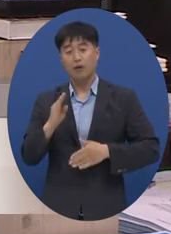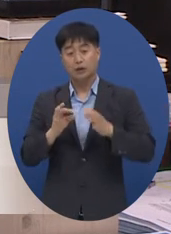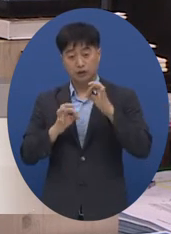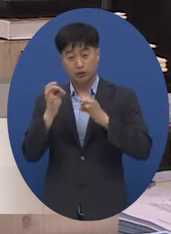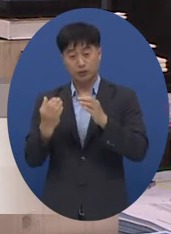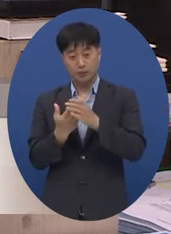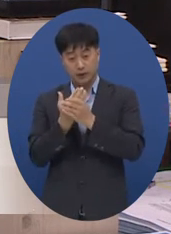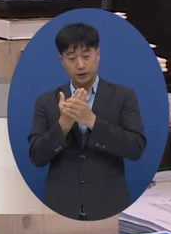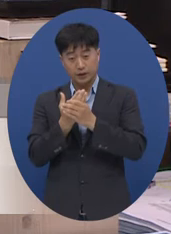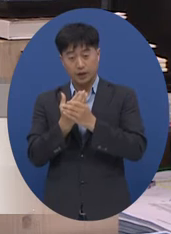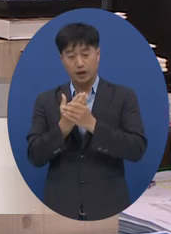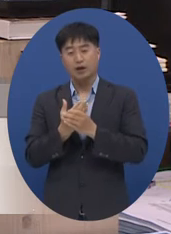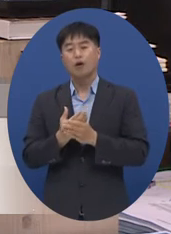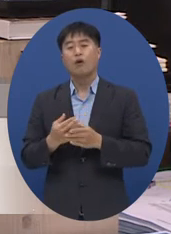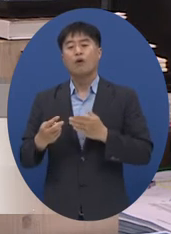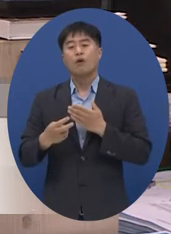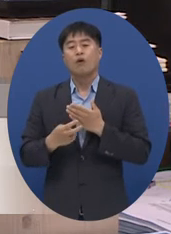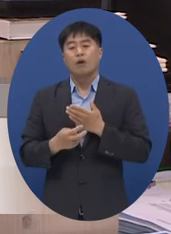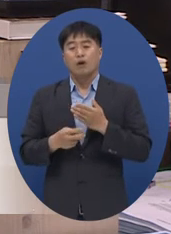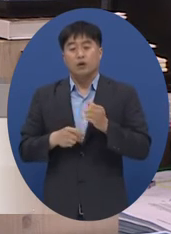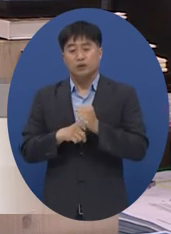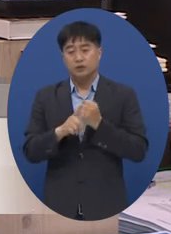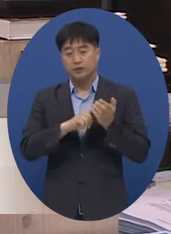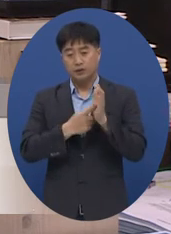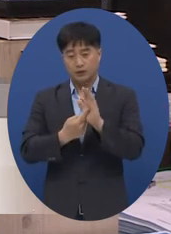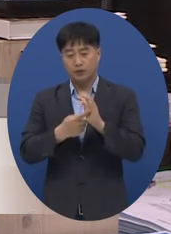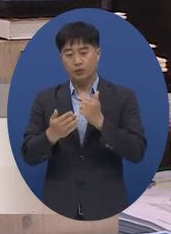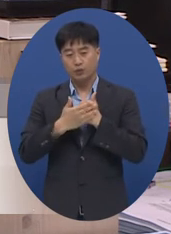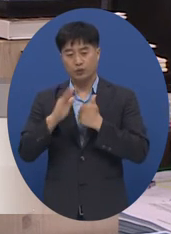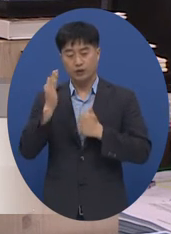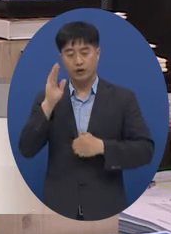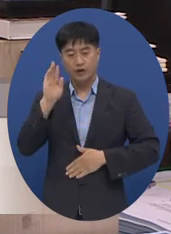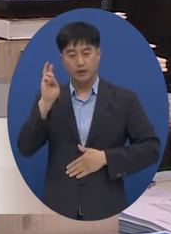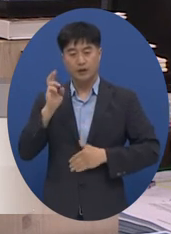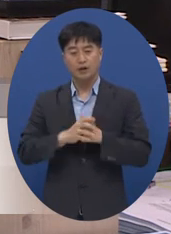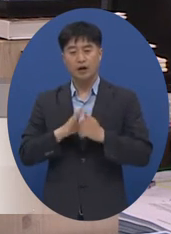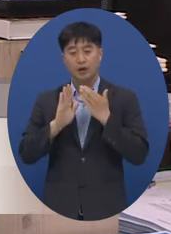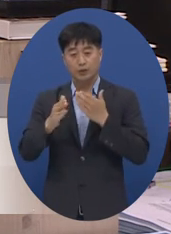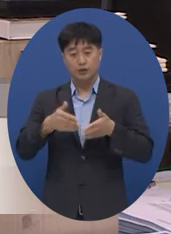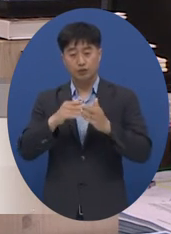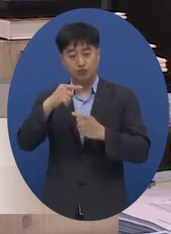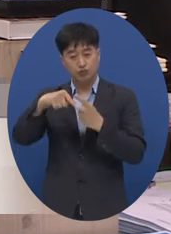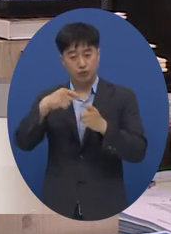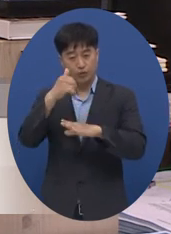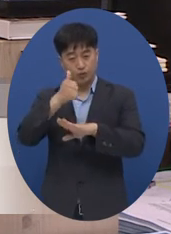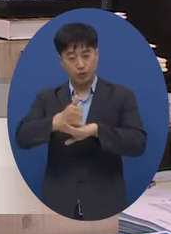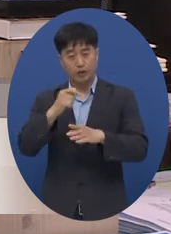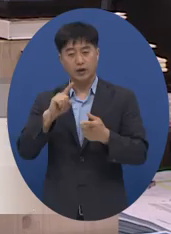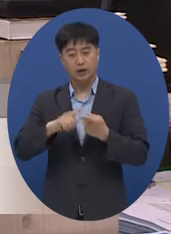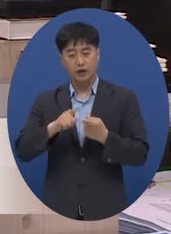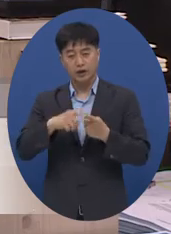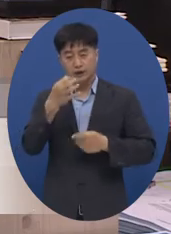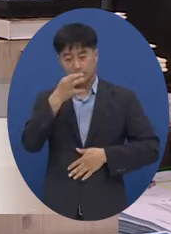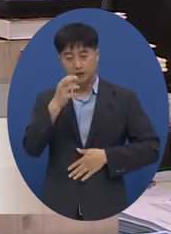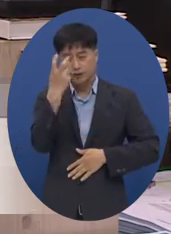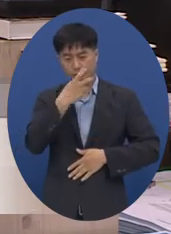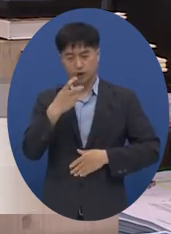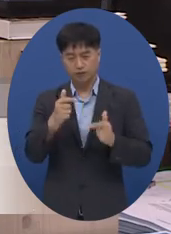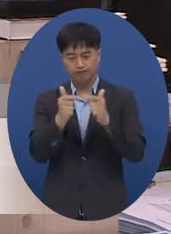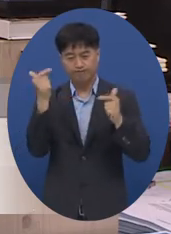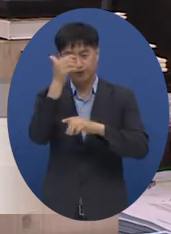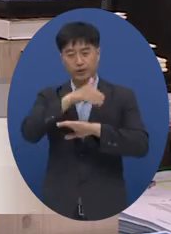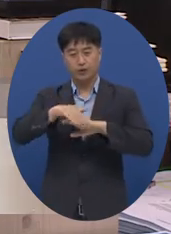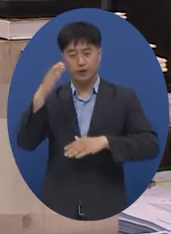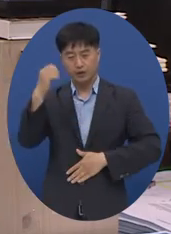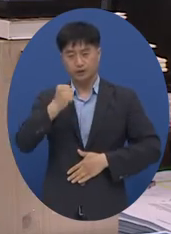의료사고 발생 시 원인 규명을 하는 데도 도움이 될 것으로 예상이 됩니다. 추후 설치 운영 결과에 대한 효과성을 검토하여 점차